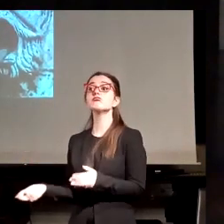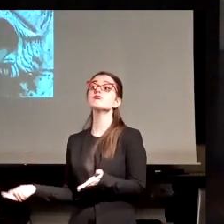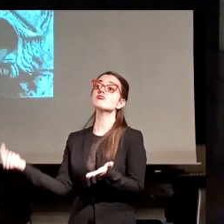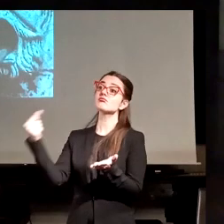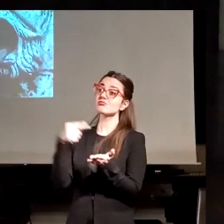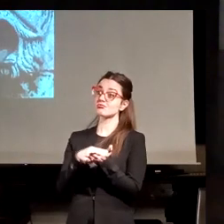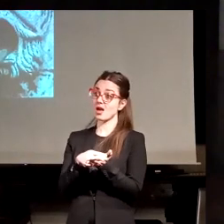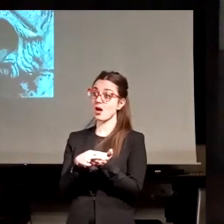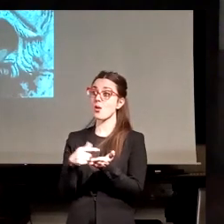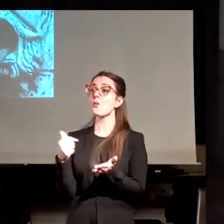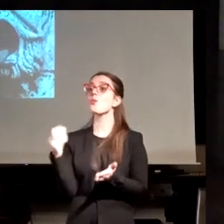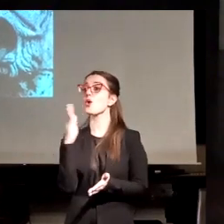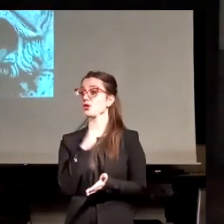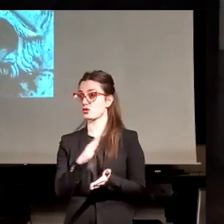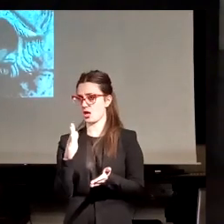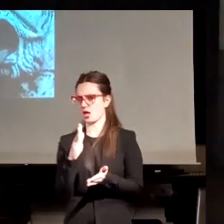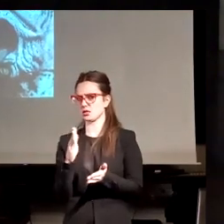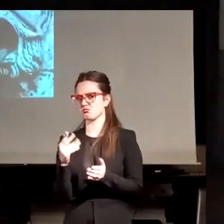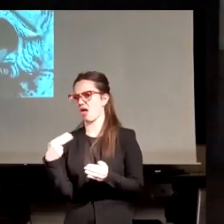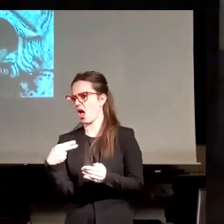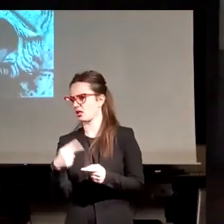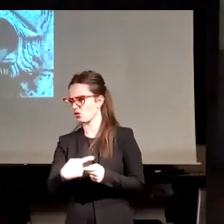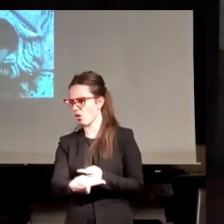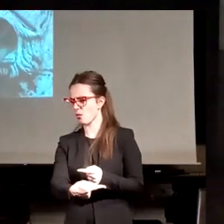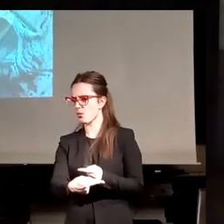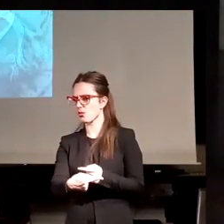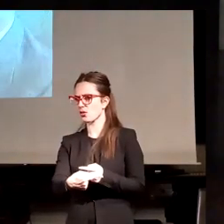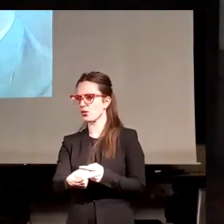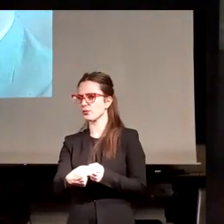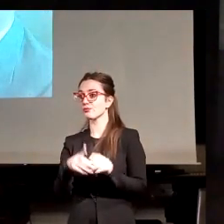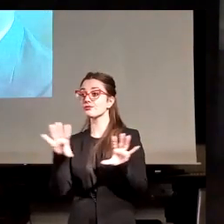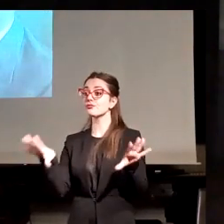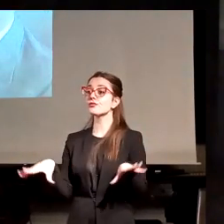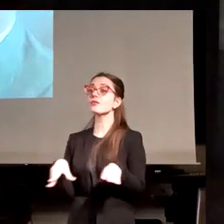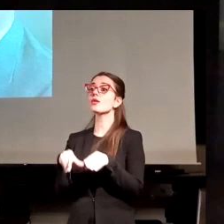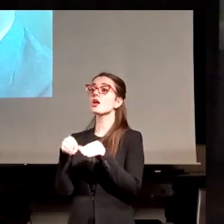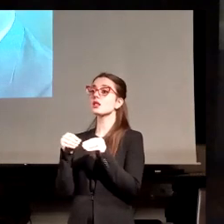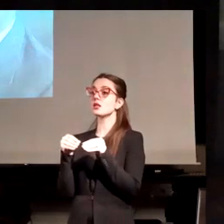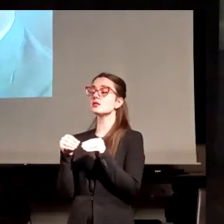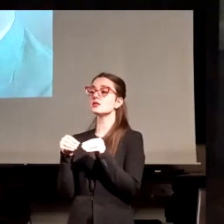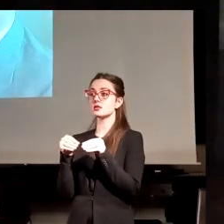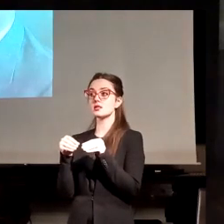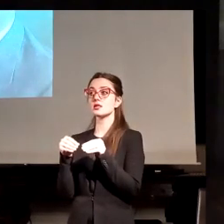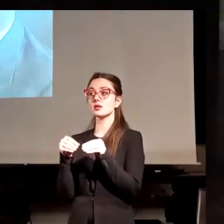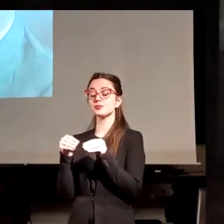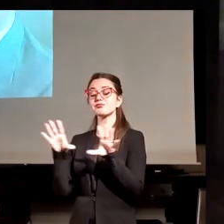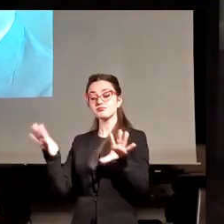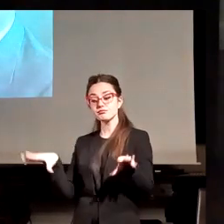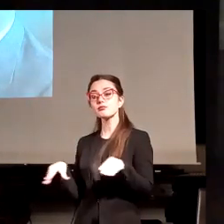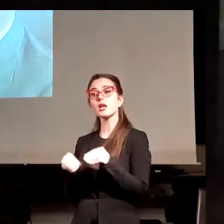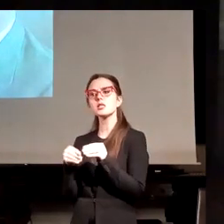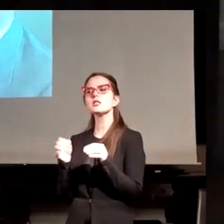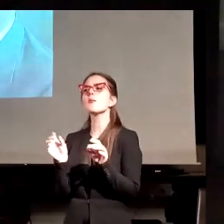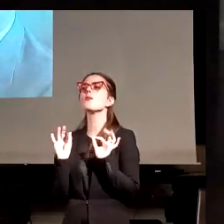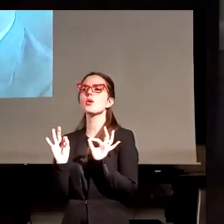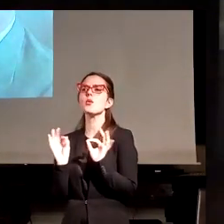poco dopo da un paio di anni dopo inizia con la sua carriera insomma la sua parabola artistica inizia come